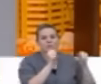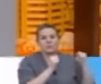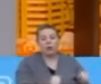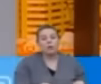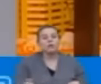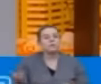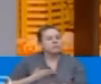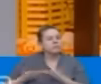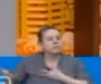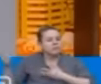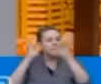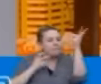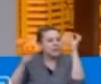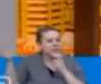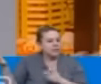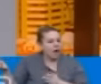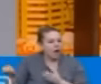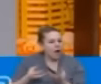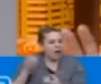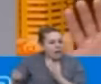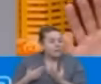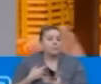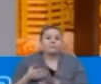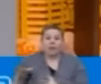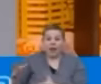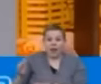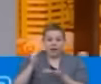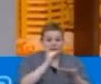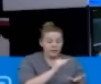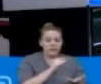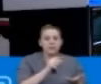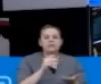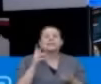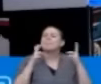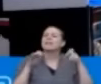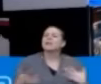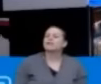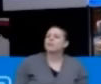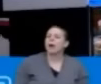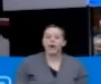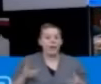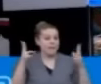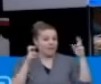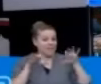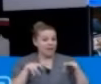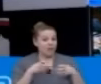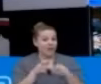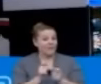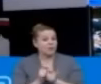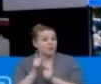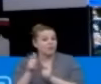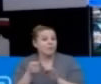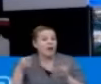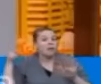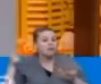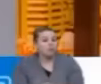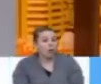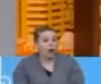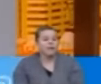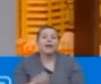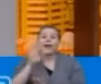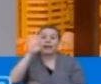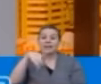מידע, לקחתי את הדברים שלי, רוב הפגישות לא תיעדתי, מידע שהחברה הזאת שילמה שוחד, א',